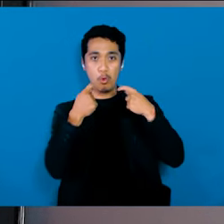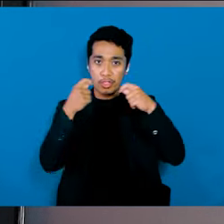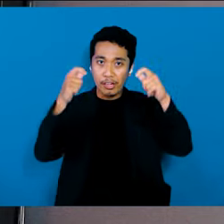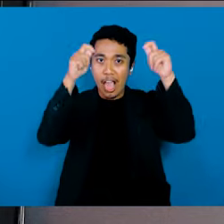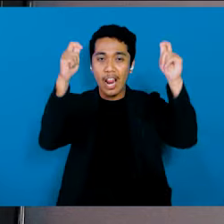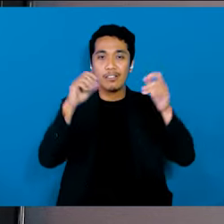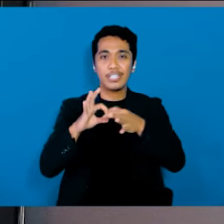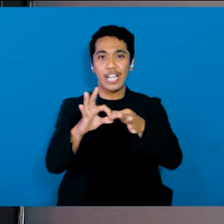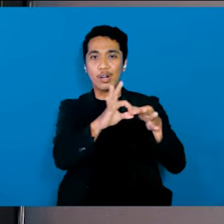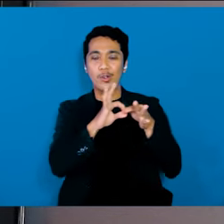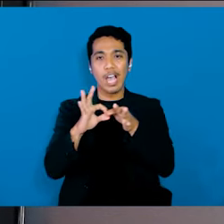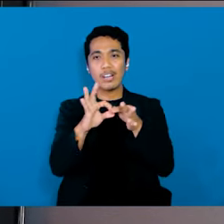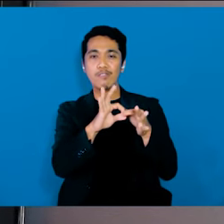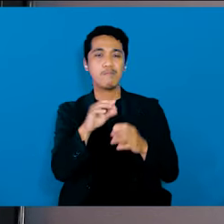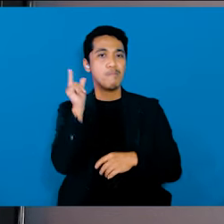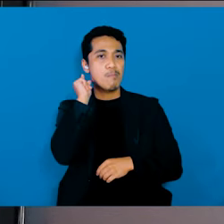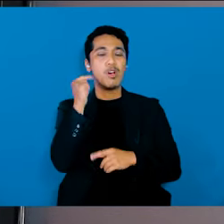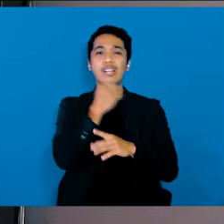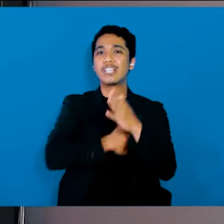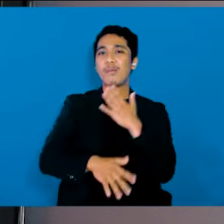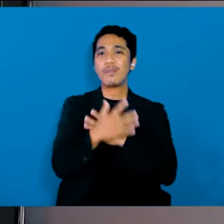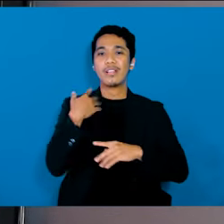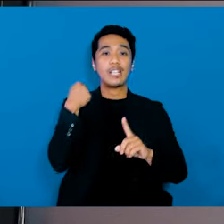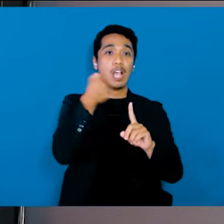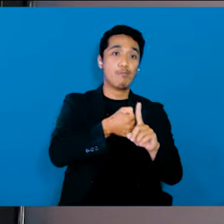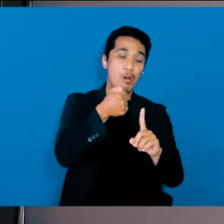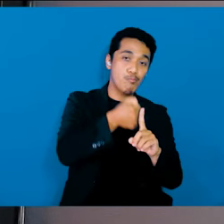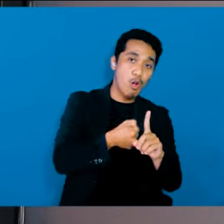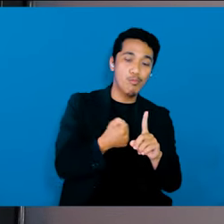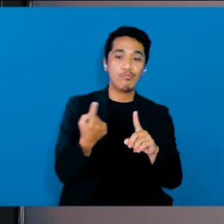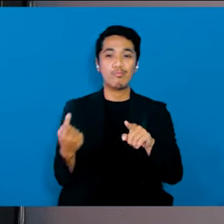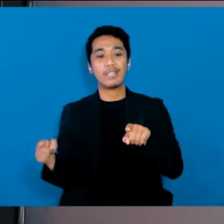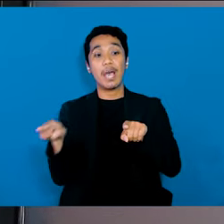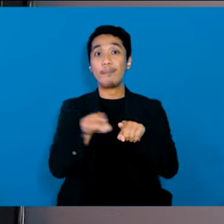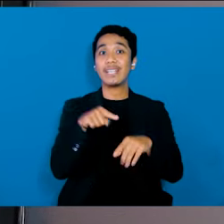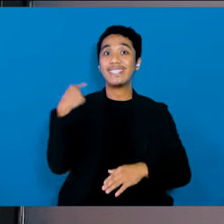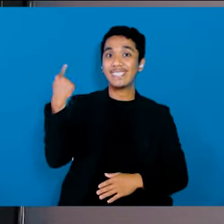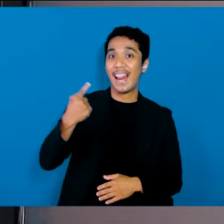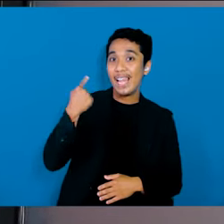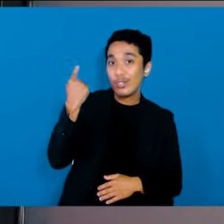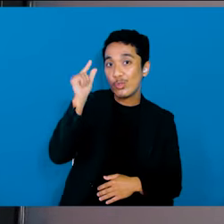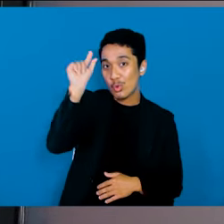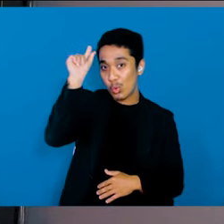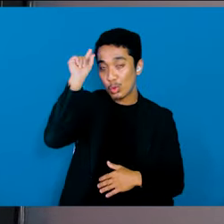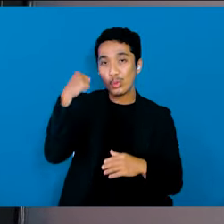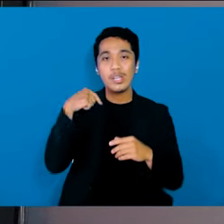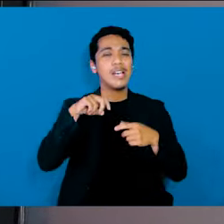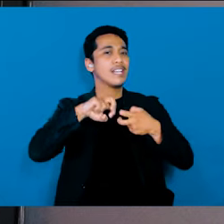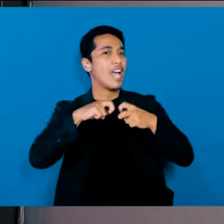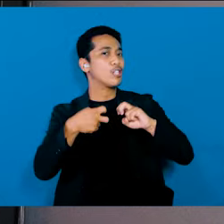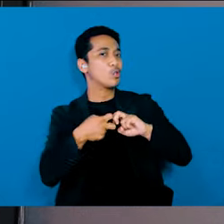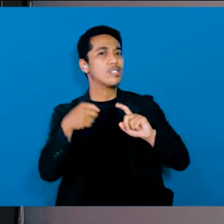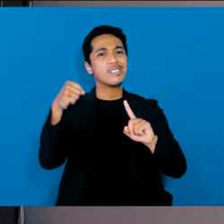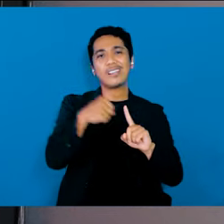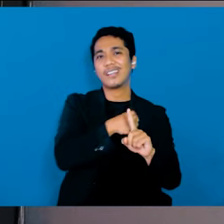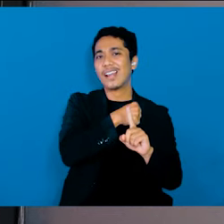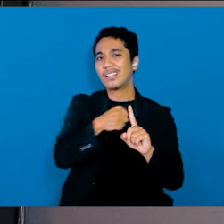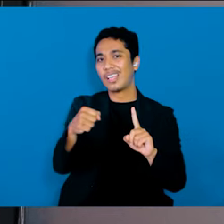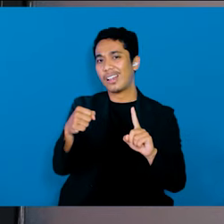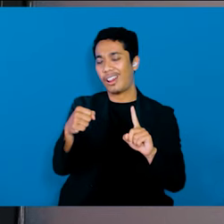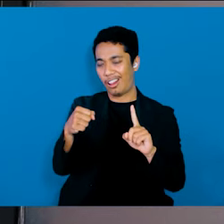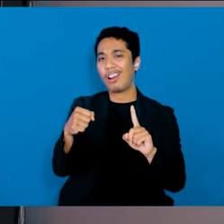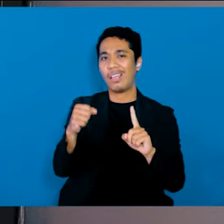jaringan advokasi perempuan difabel, kemudian yang sering melakukan pendampingan terhadap kasus-kasus kekerasan